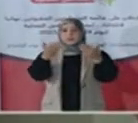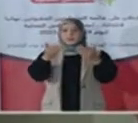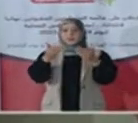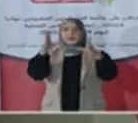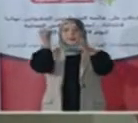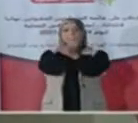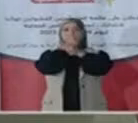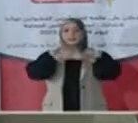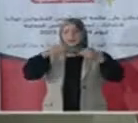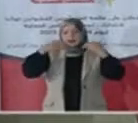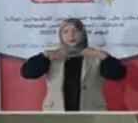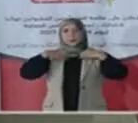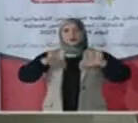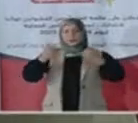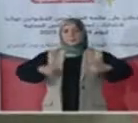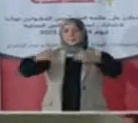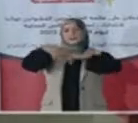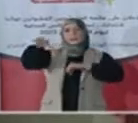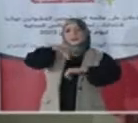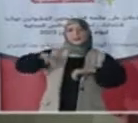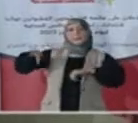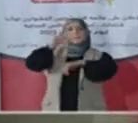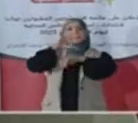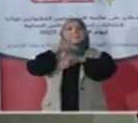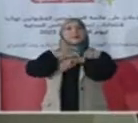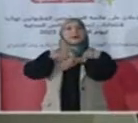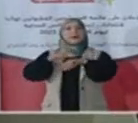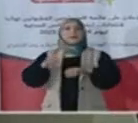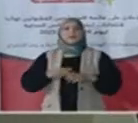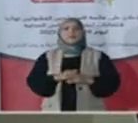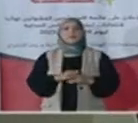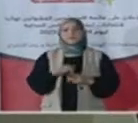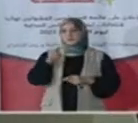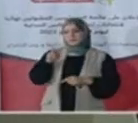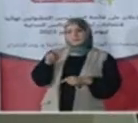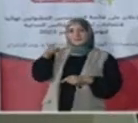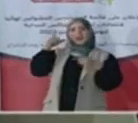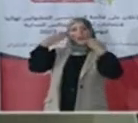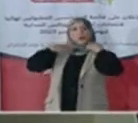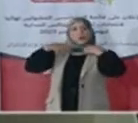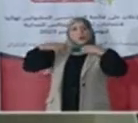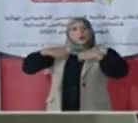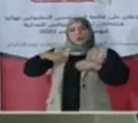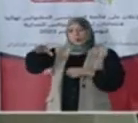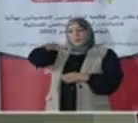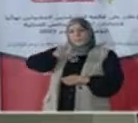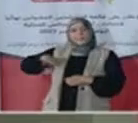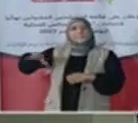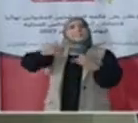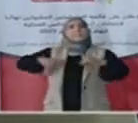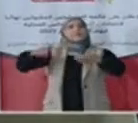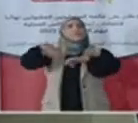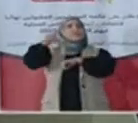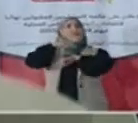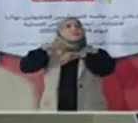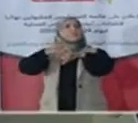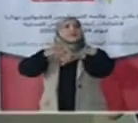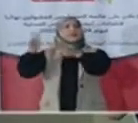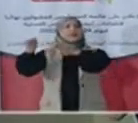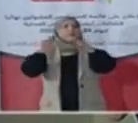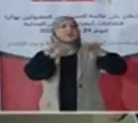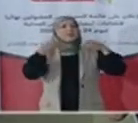عضوية المجلس المحلي، طبعاً هو يصبح عضو مجلس محلي كبقية